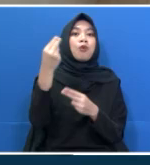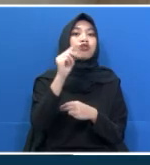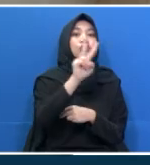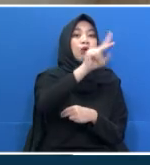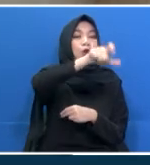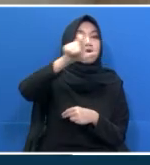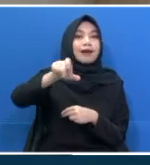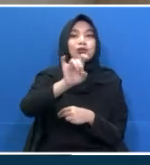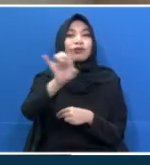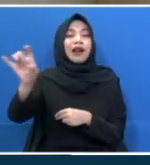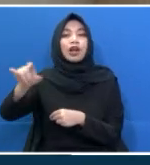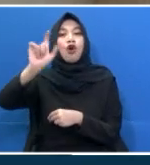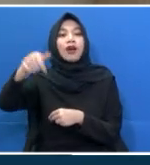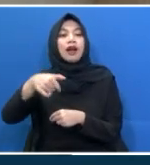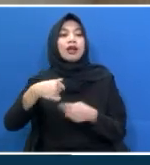dan sisanya reseller.